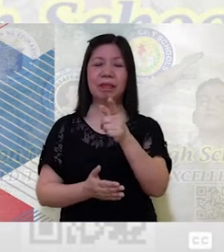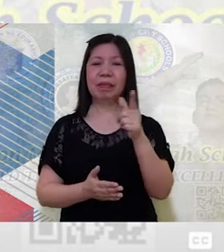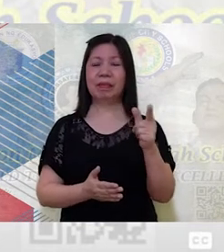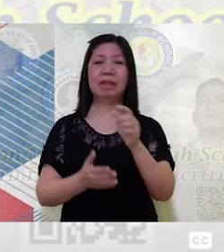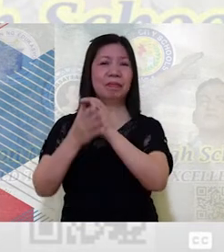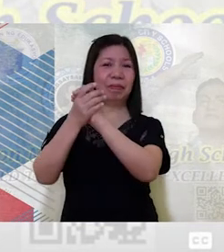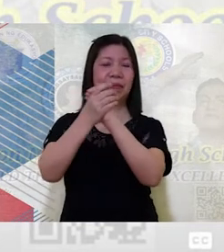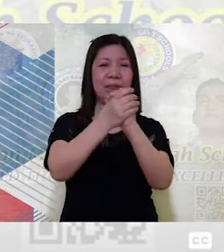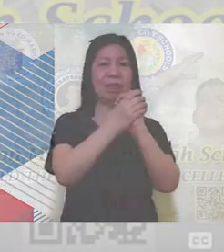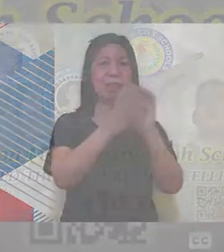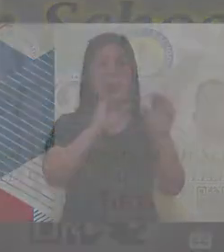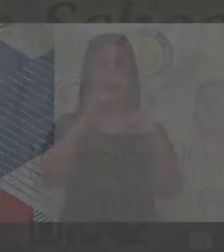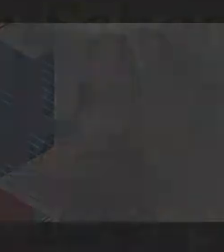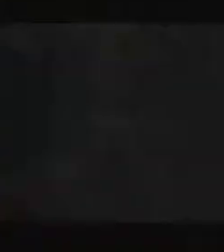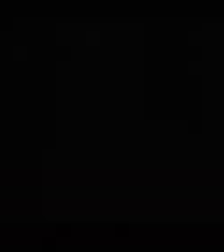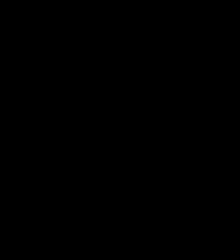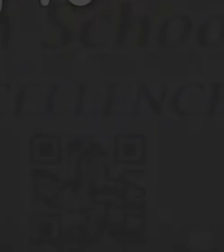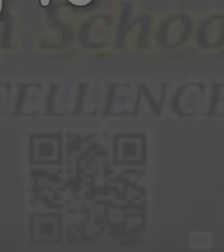2020-2021. Binabati ko kayong lahat.